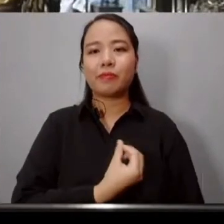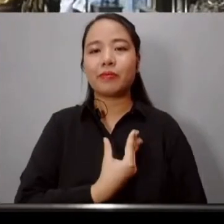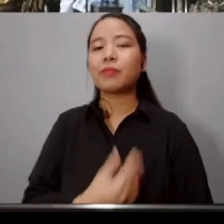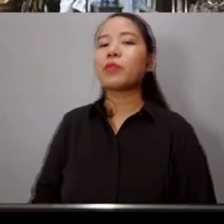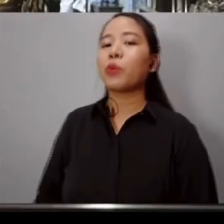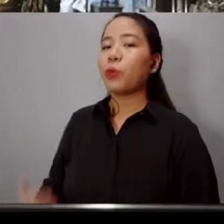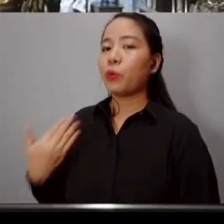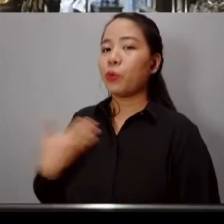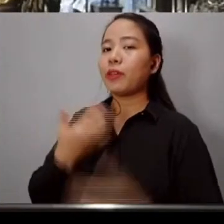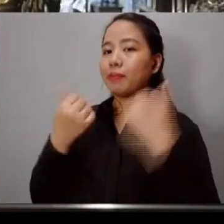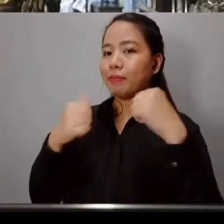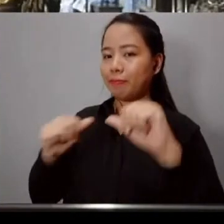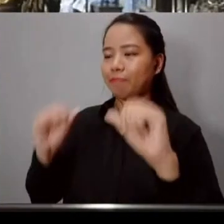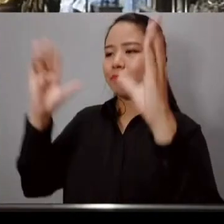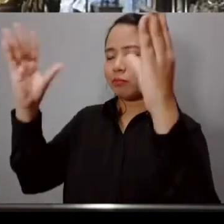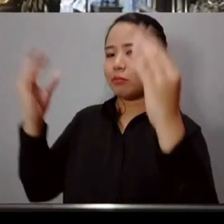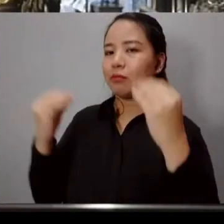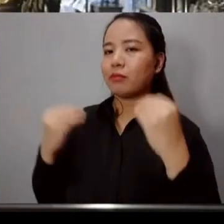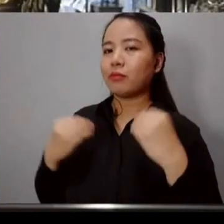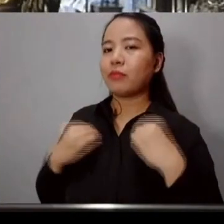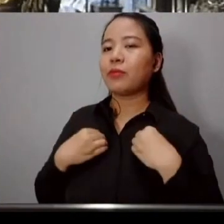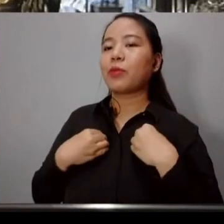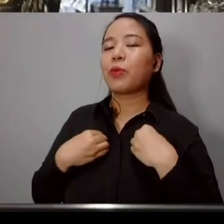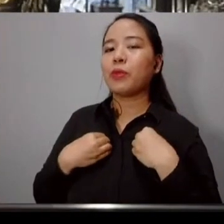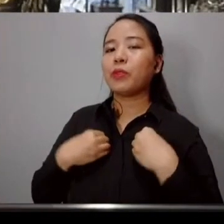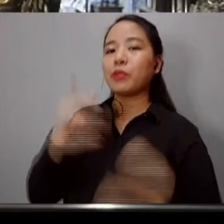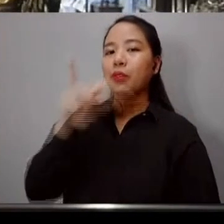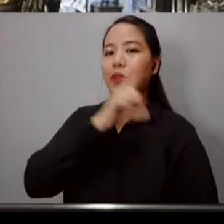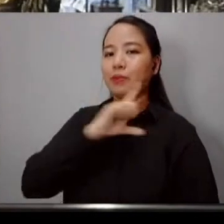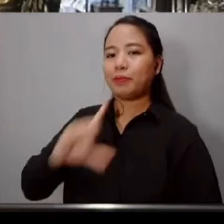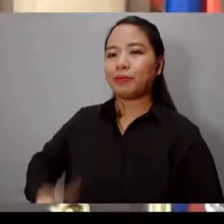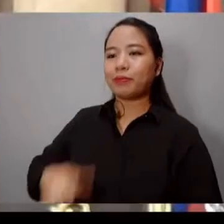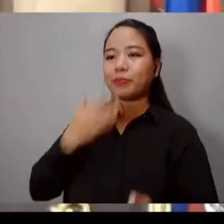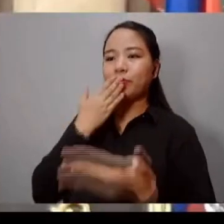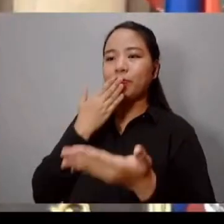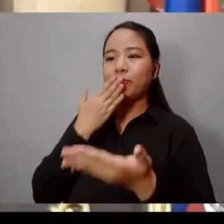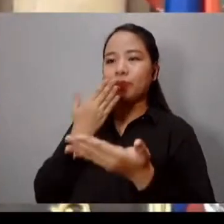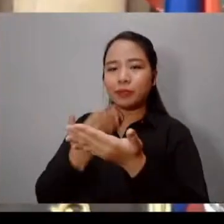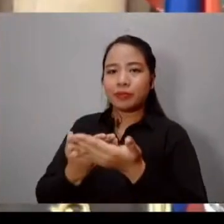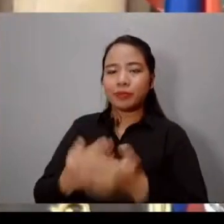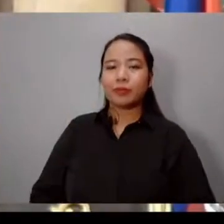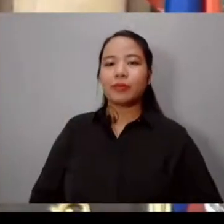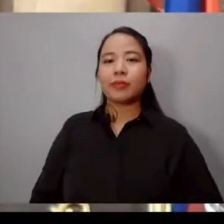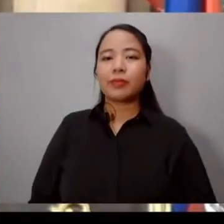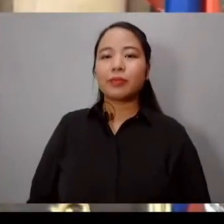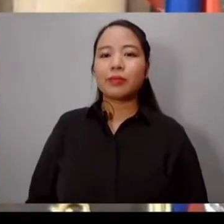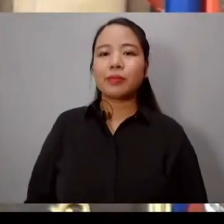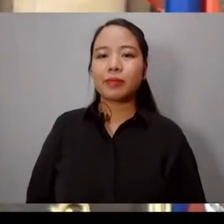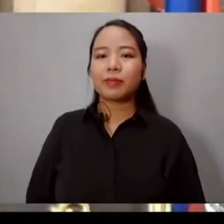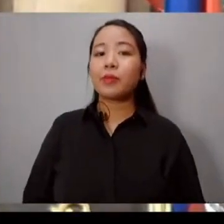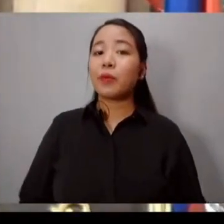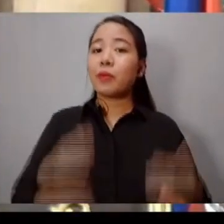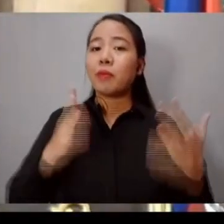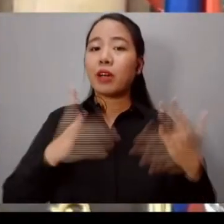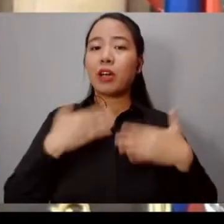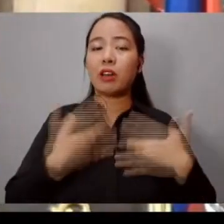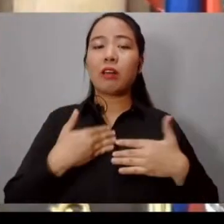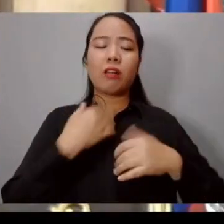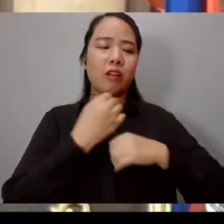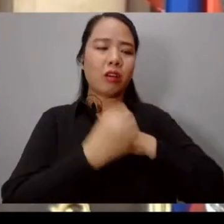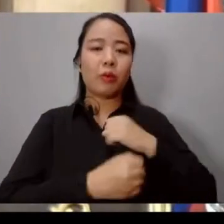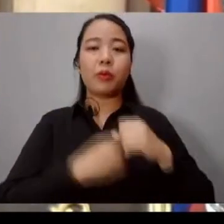tayong kamtin ang Panginoong butihin. Nagalak ang aping umasa sa Kanya,